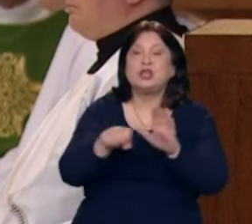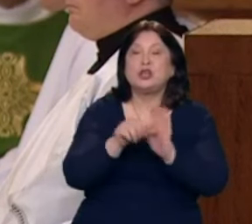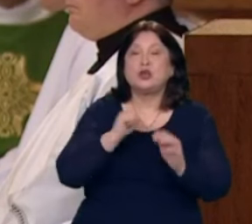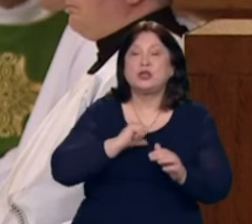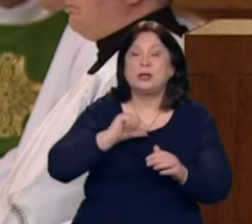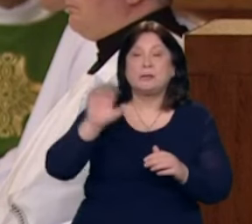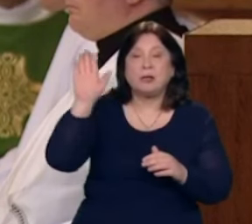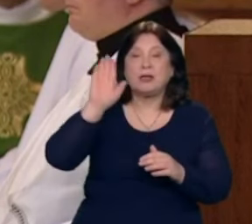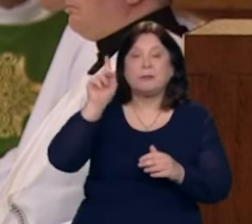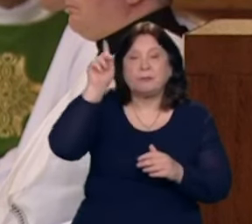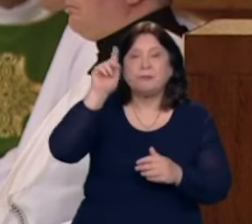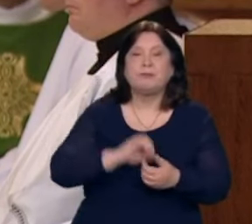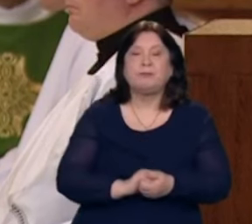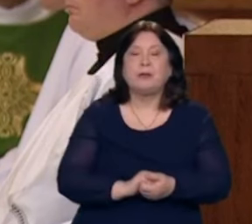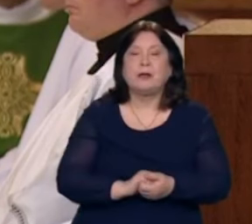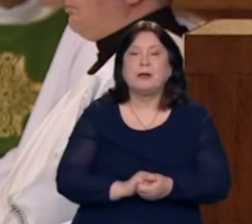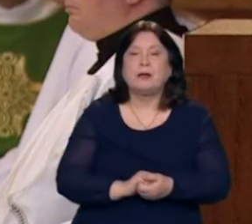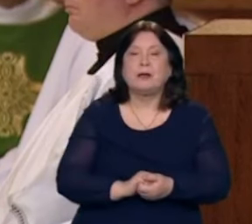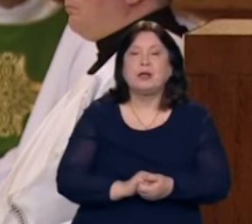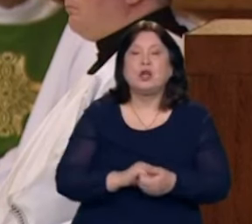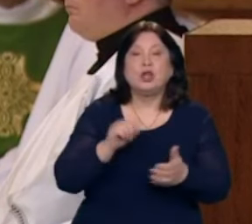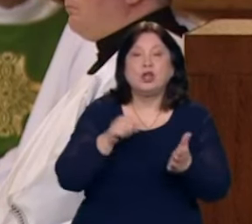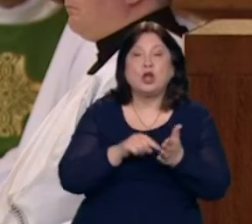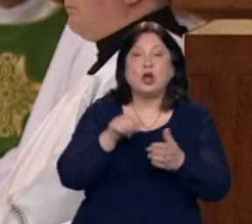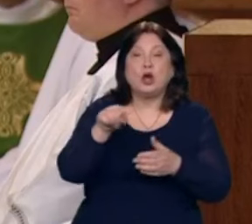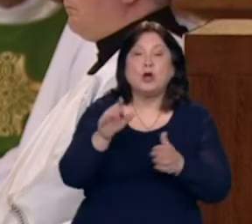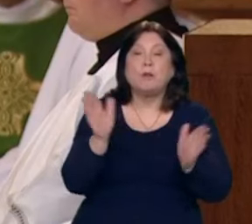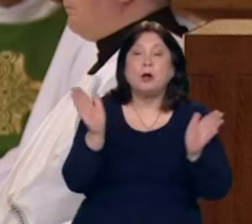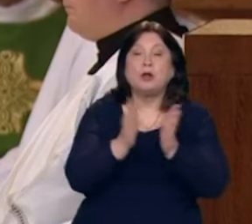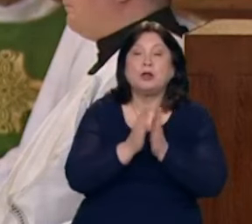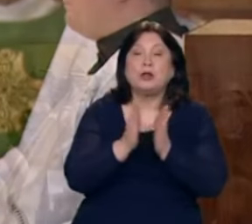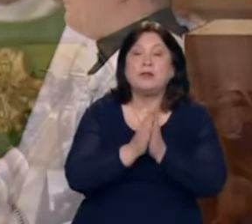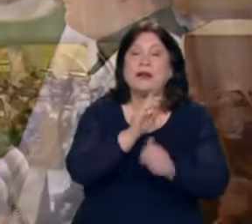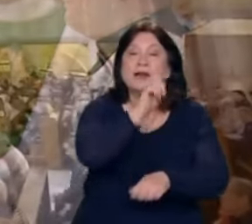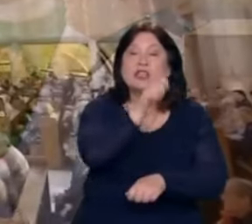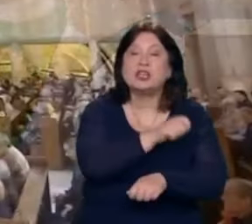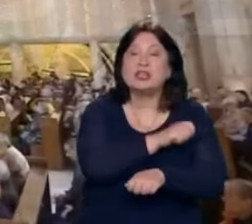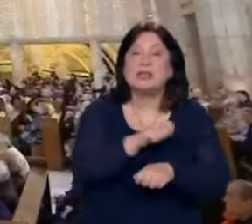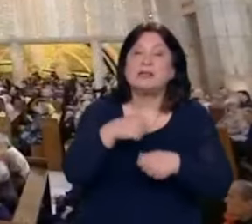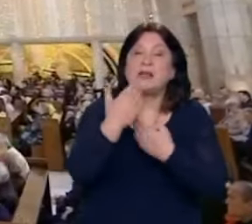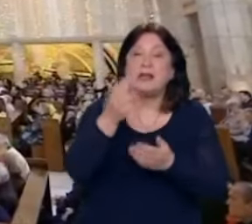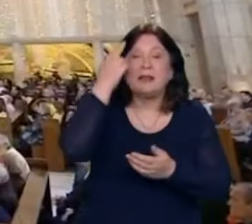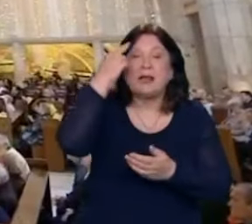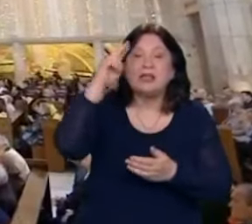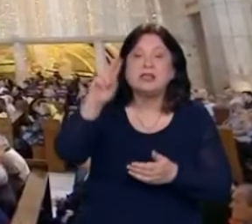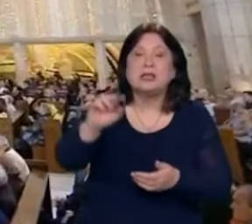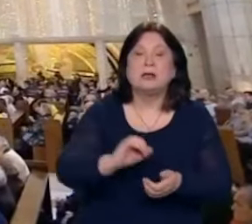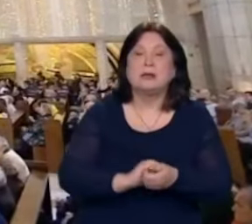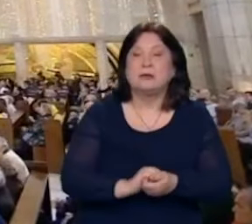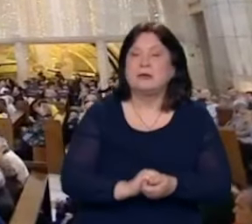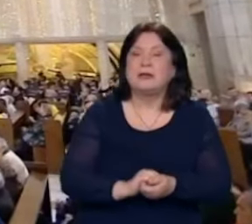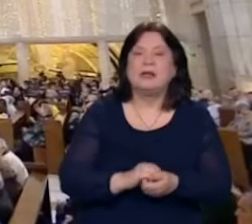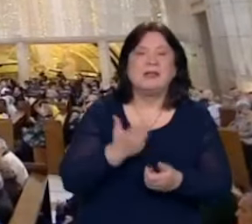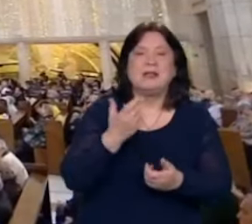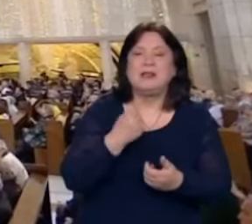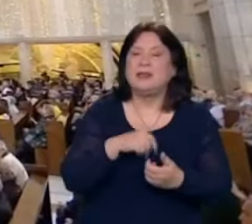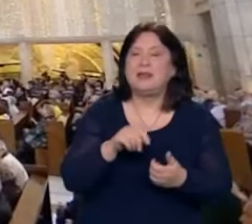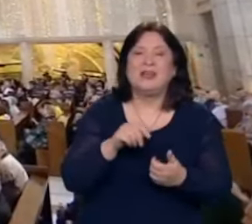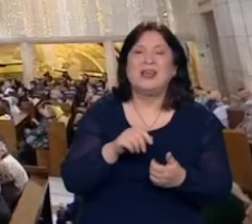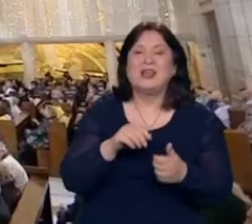siebie jest to modlitwa chrześcijańskiej nadziei która w niczym nie umniejsza